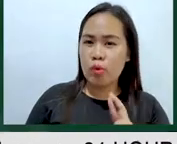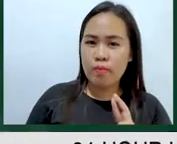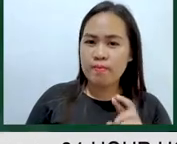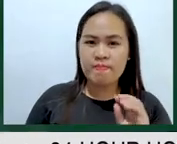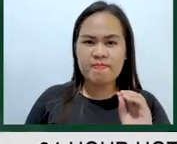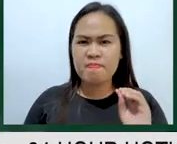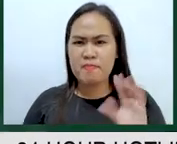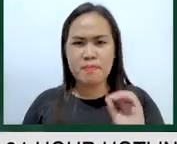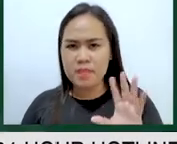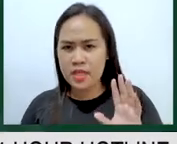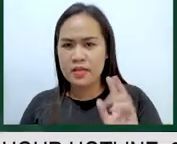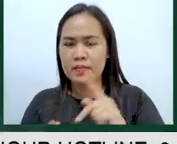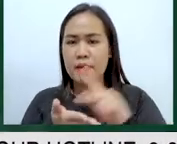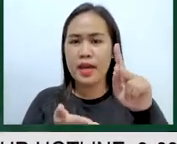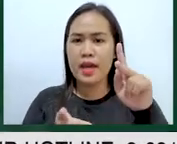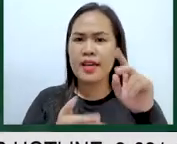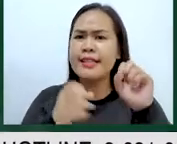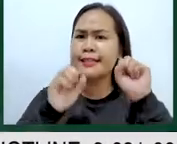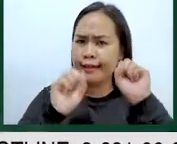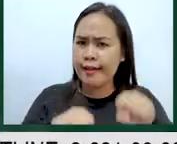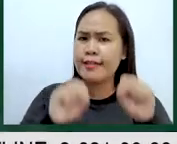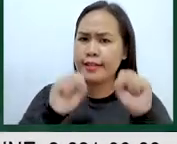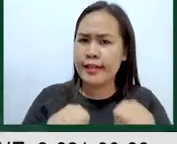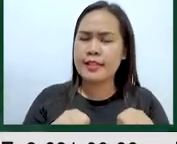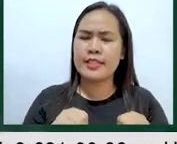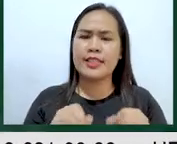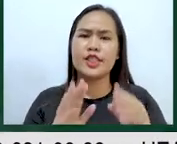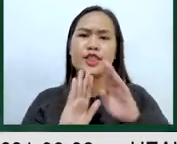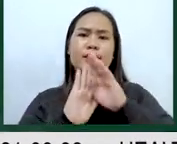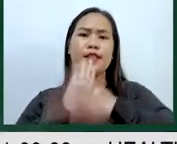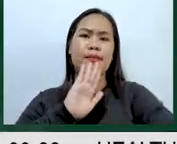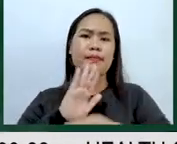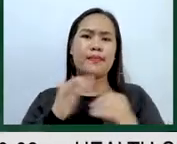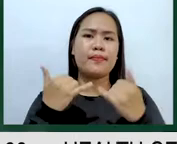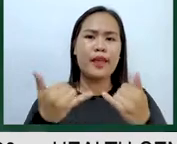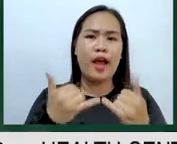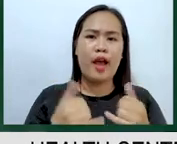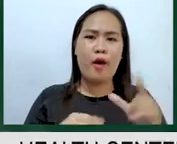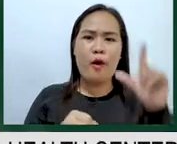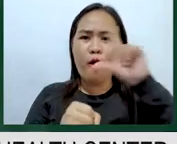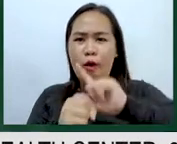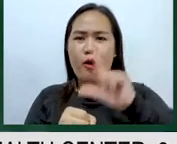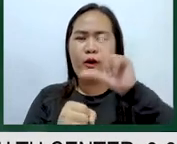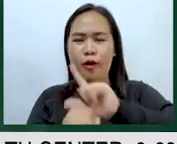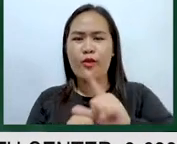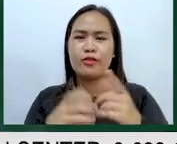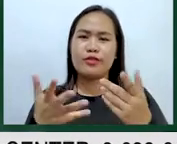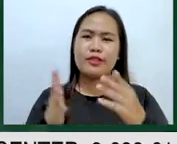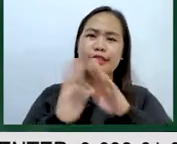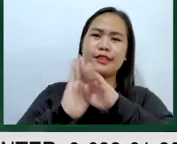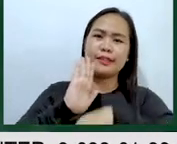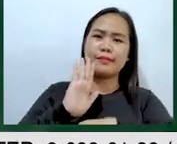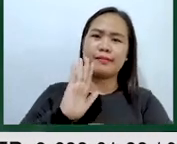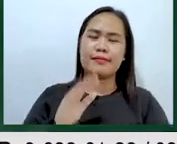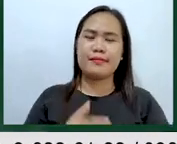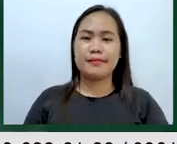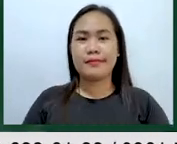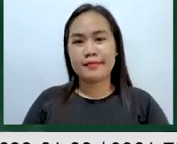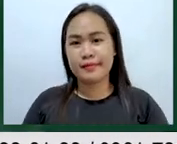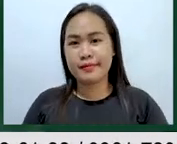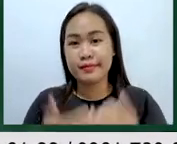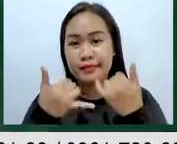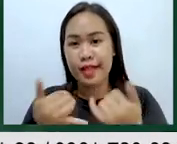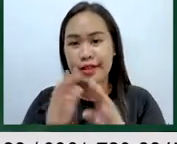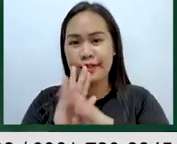lang yata sa iba eh. Or 15 pesos. No? So, very affordable na siya. No? Mas mura pa siya sa load. Sa